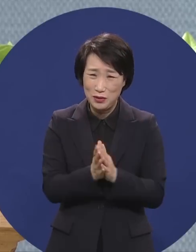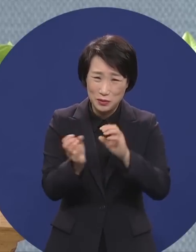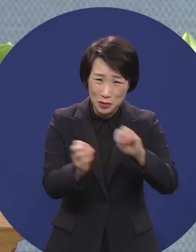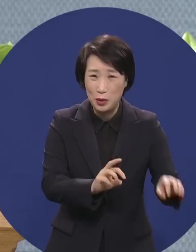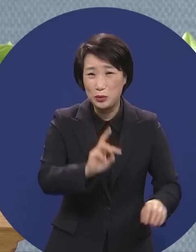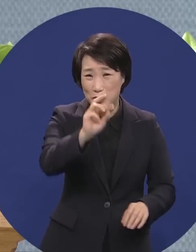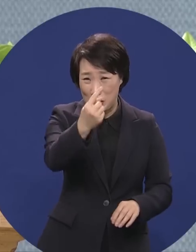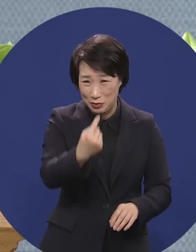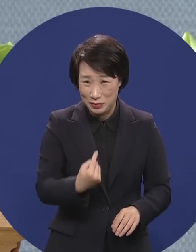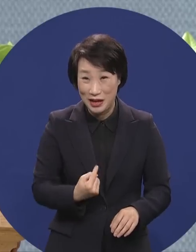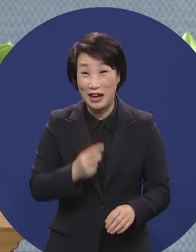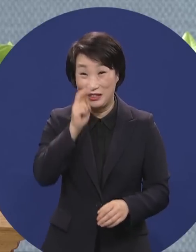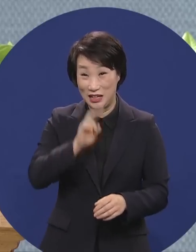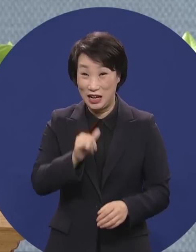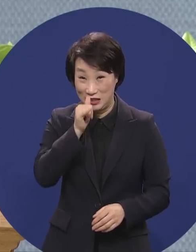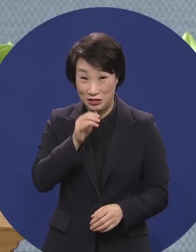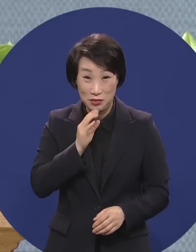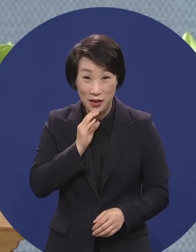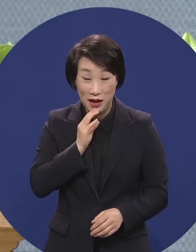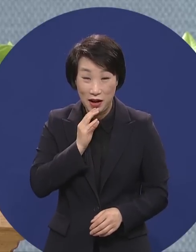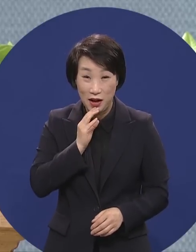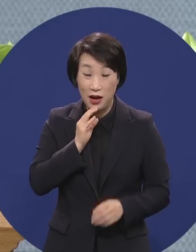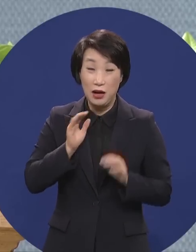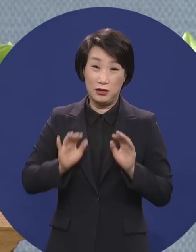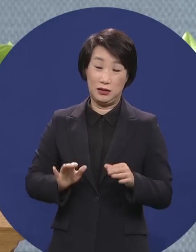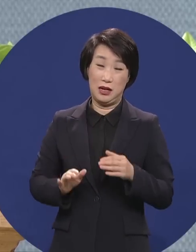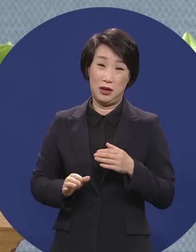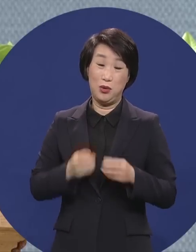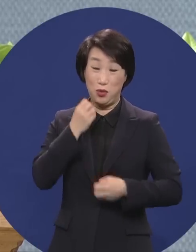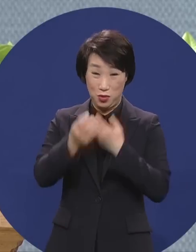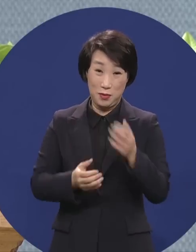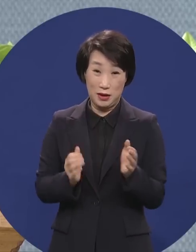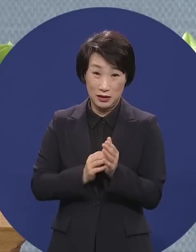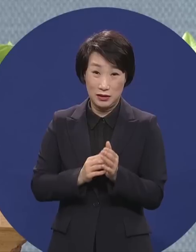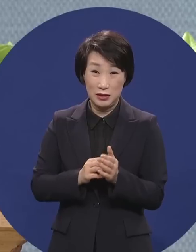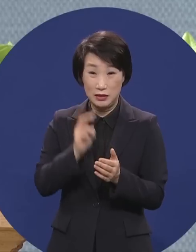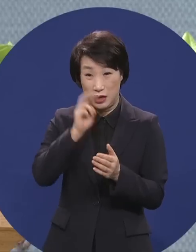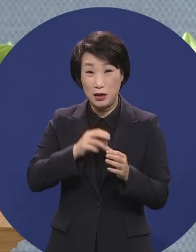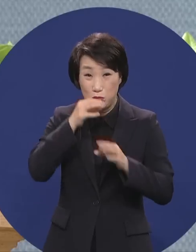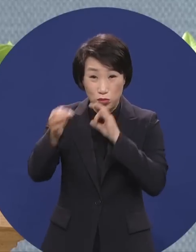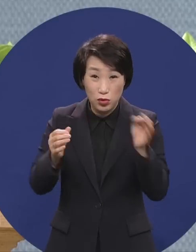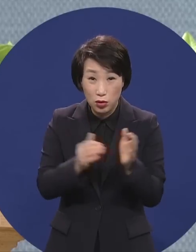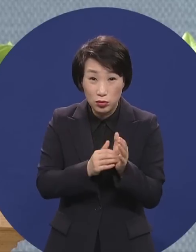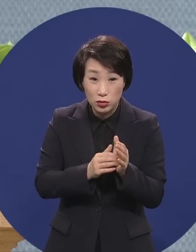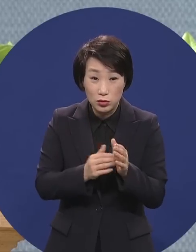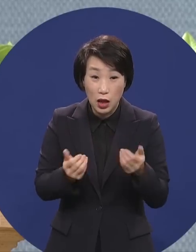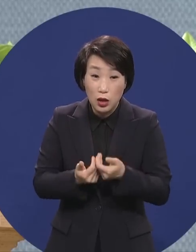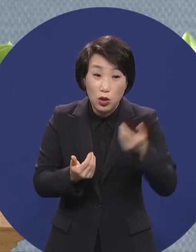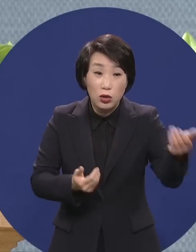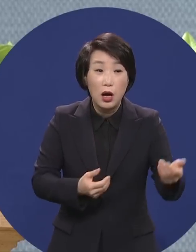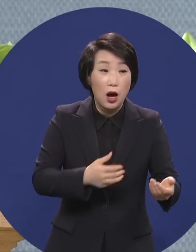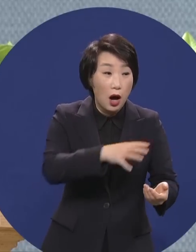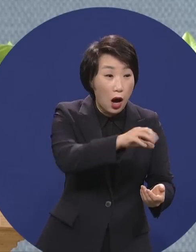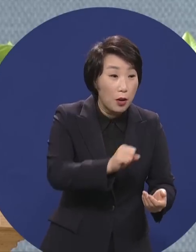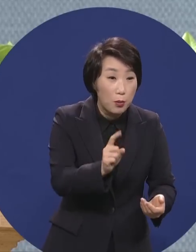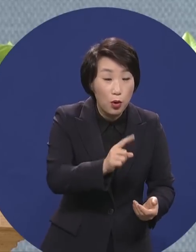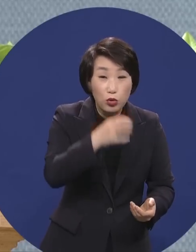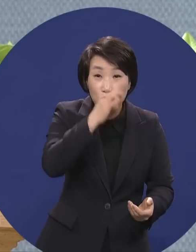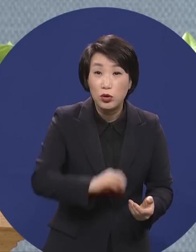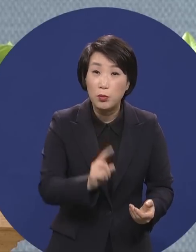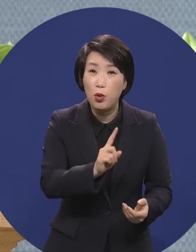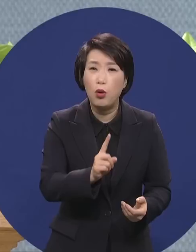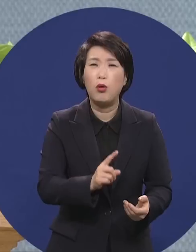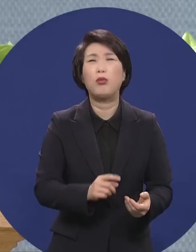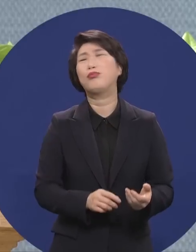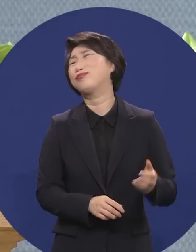돌아옵니다. 근데 그렇게 떠나서 이 세상에서 뭘 얻을 것이 있었느냐? 나는